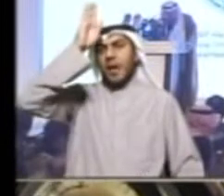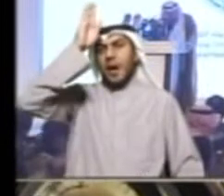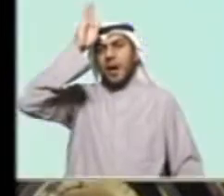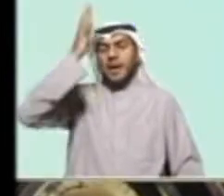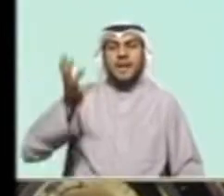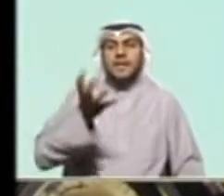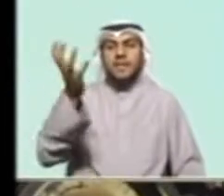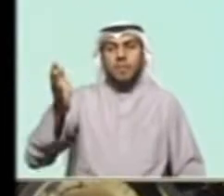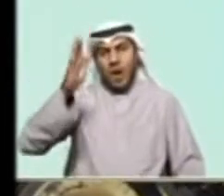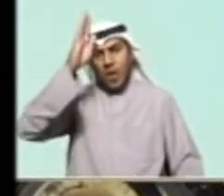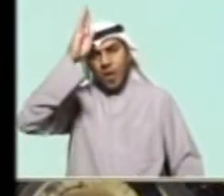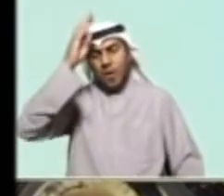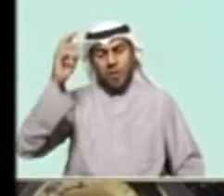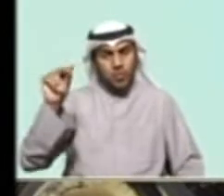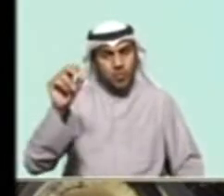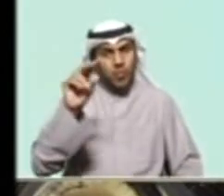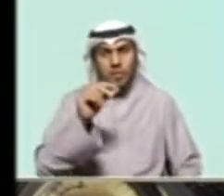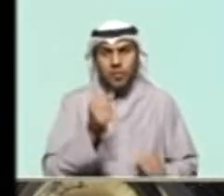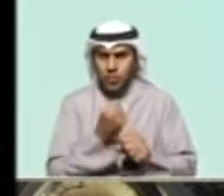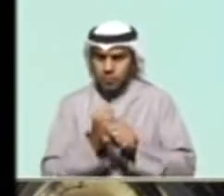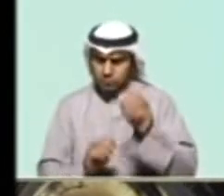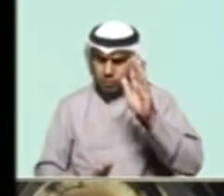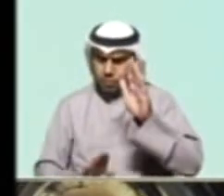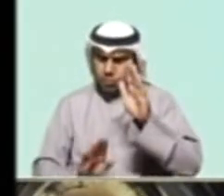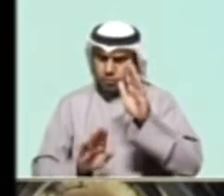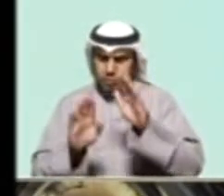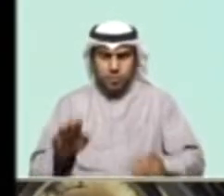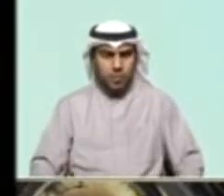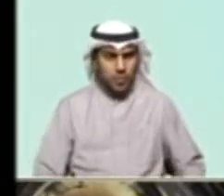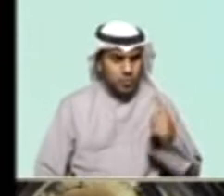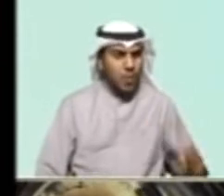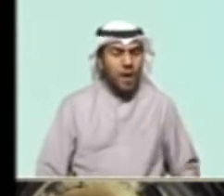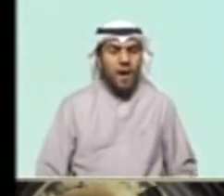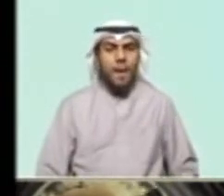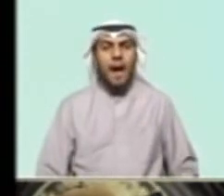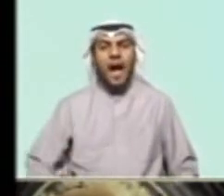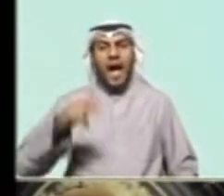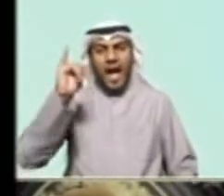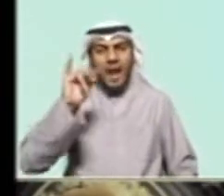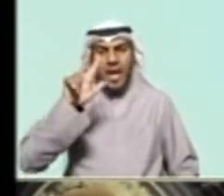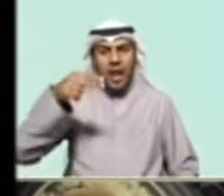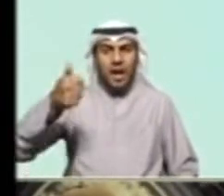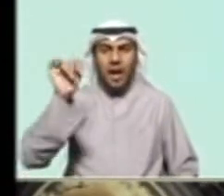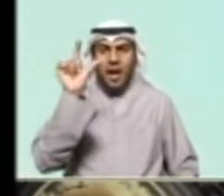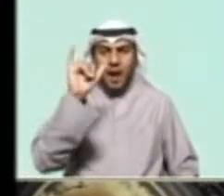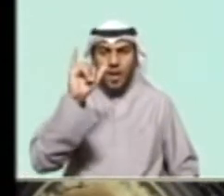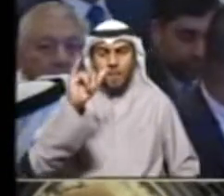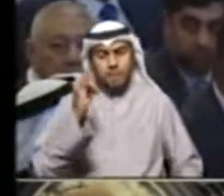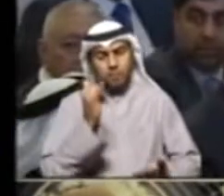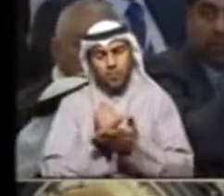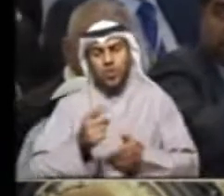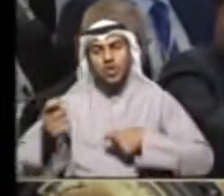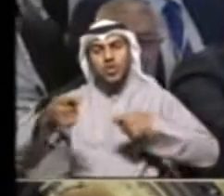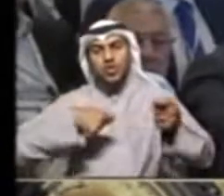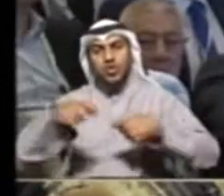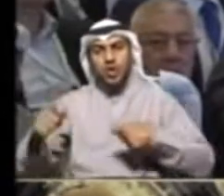إعمار العراق الذي يعقد في البلاد، أكد رئيس غرفة تجارة وصناعة الكويت علي الغانم أن مؤتمر الكويت الدولي